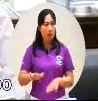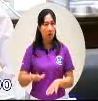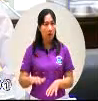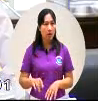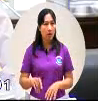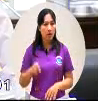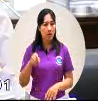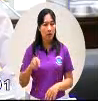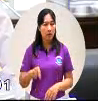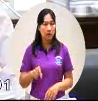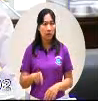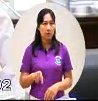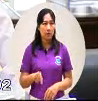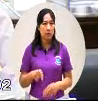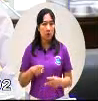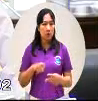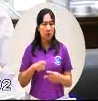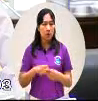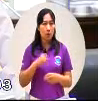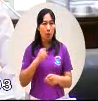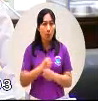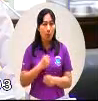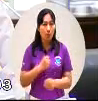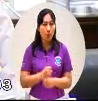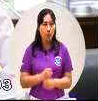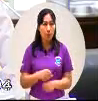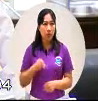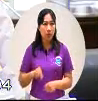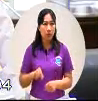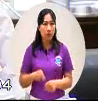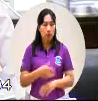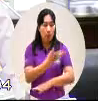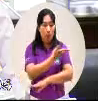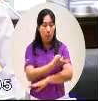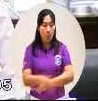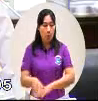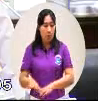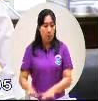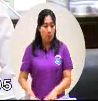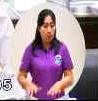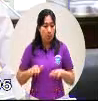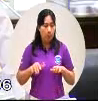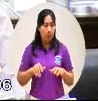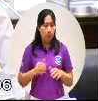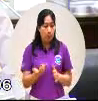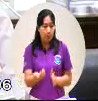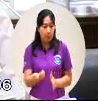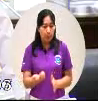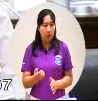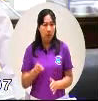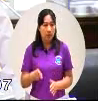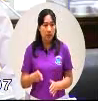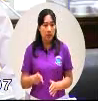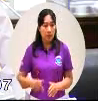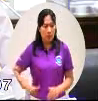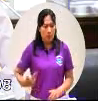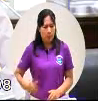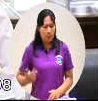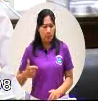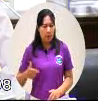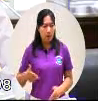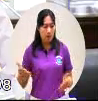程能够在还没有汛期之后能够抢修，因为这